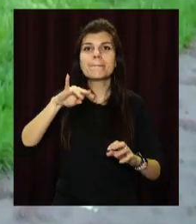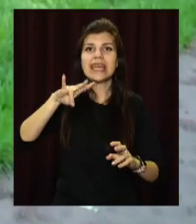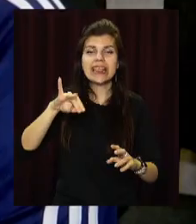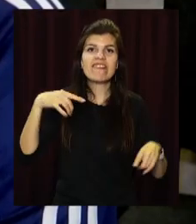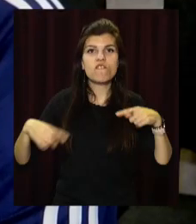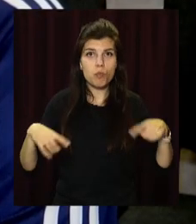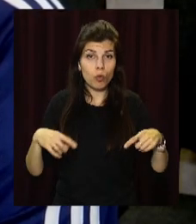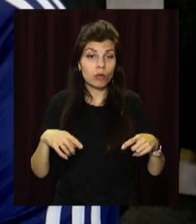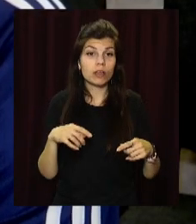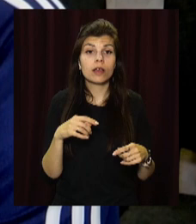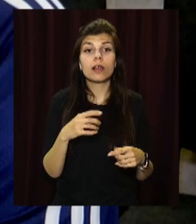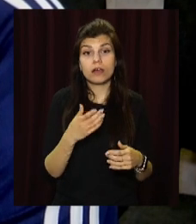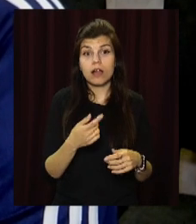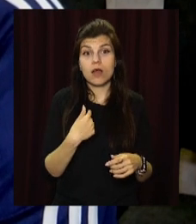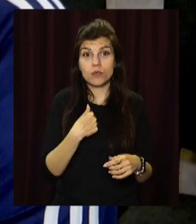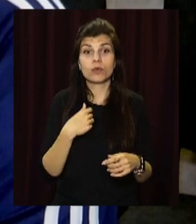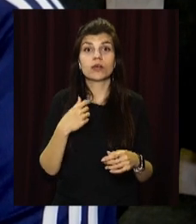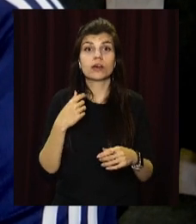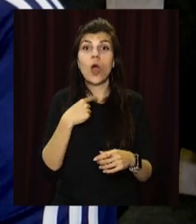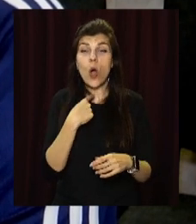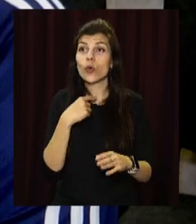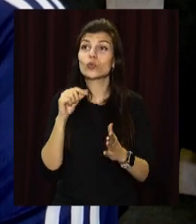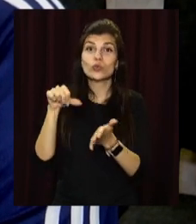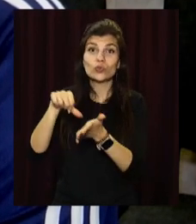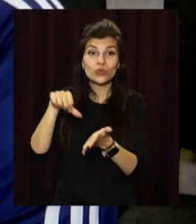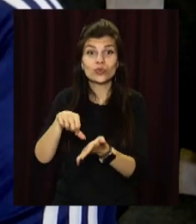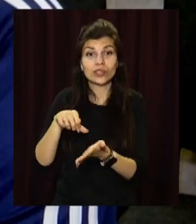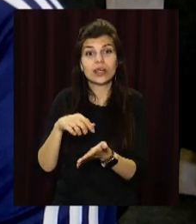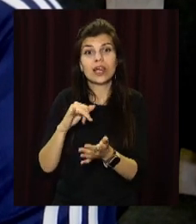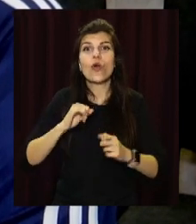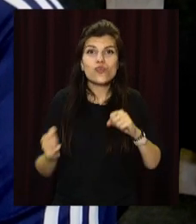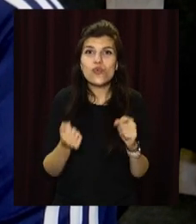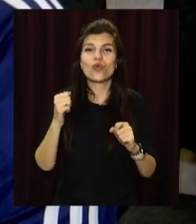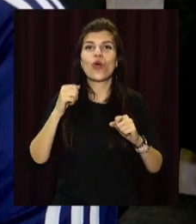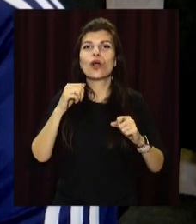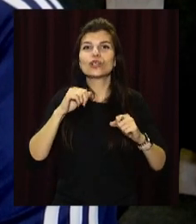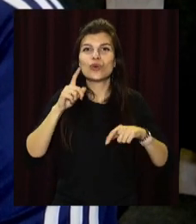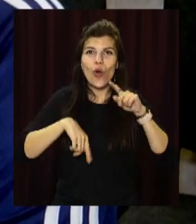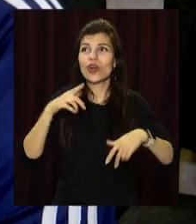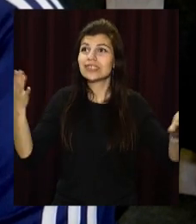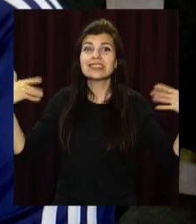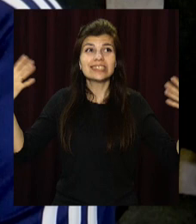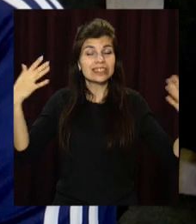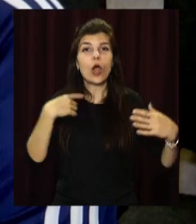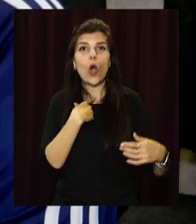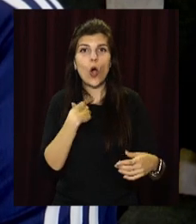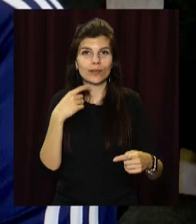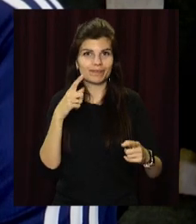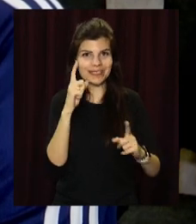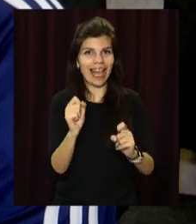Ми кожен день моніторили ці голоси, залучали якомога більше друзів, колег, родичів,